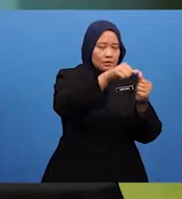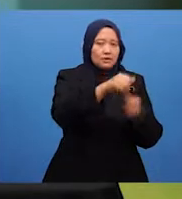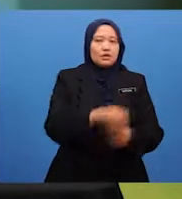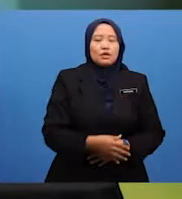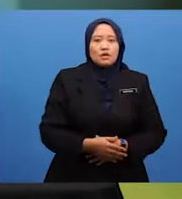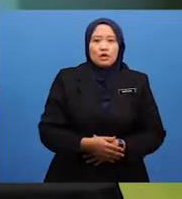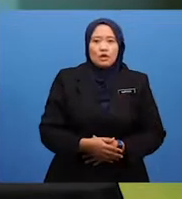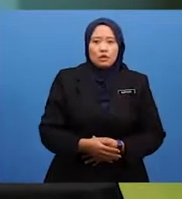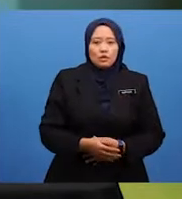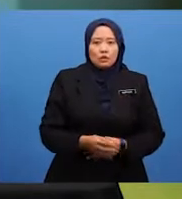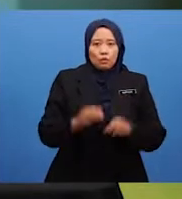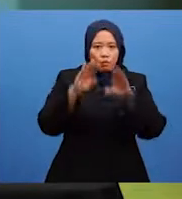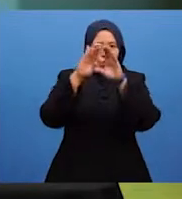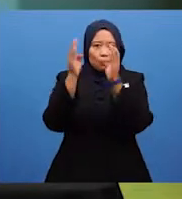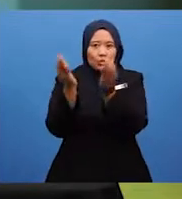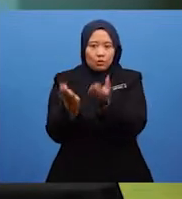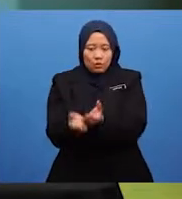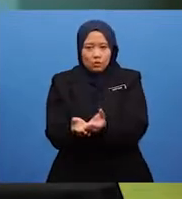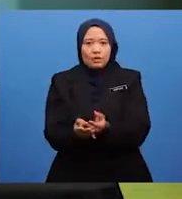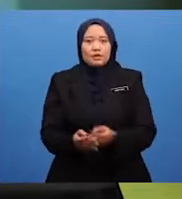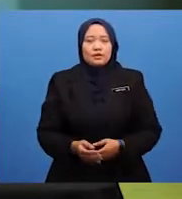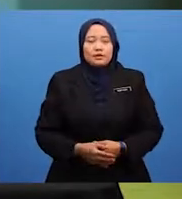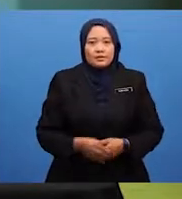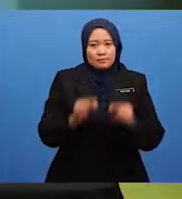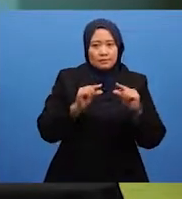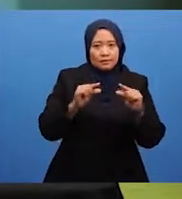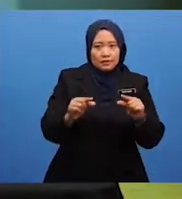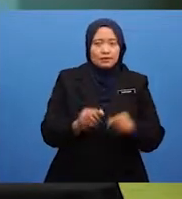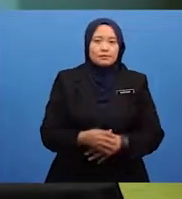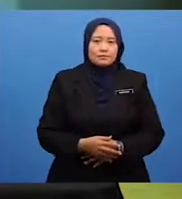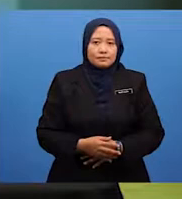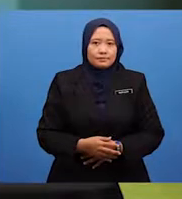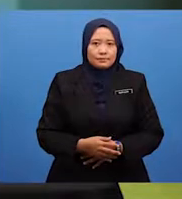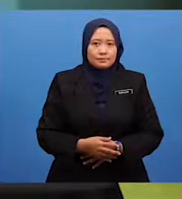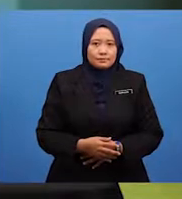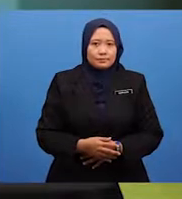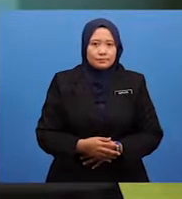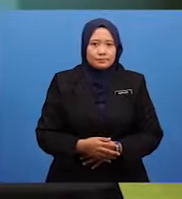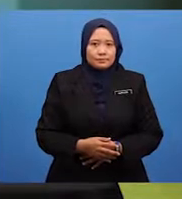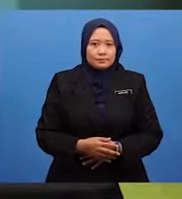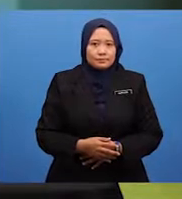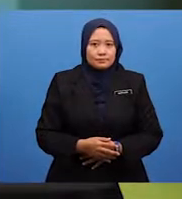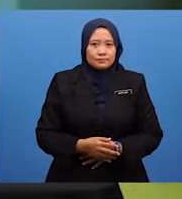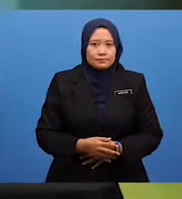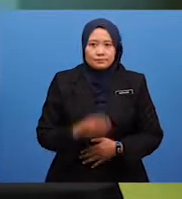Adakah arah bola tadi berubah apabila cikgu mengenakan daya ke atasnya?